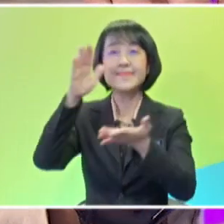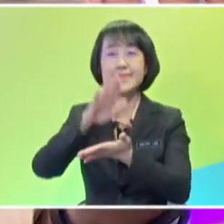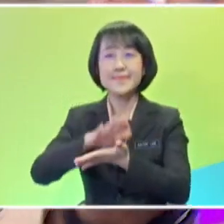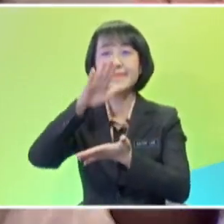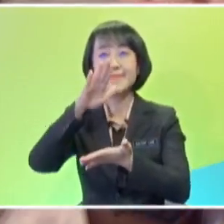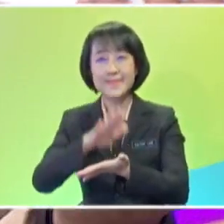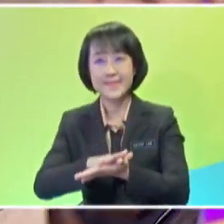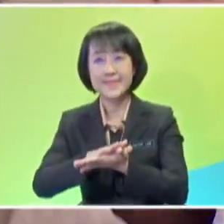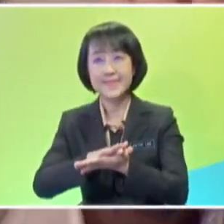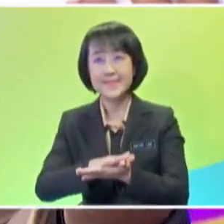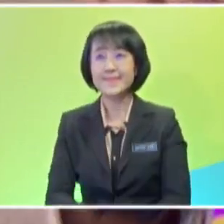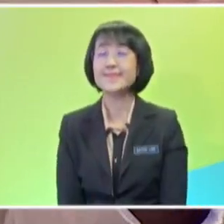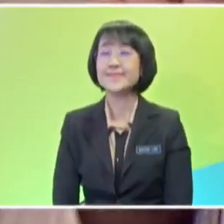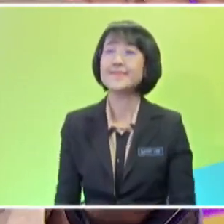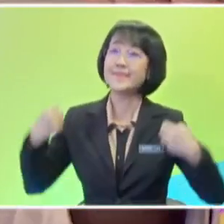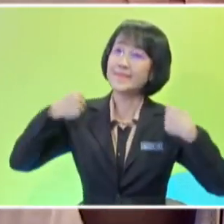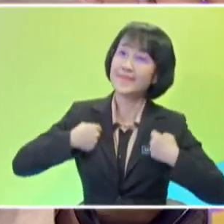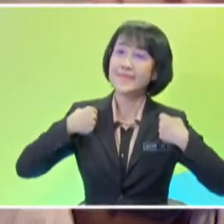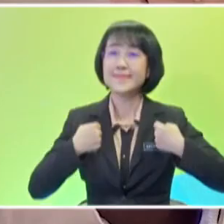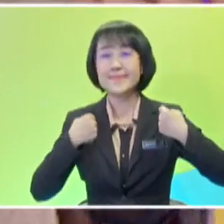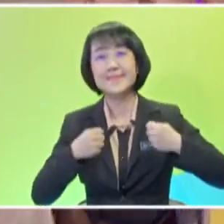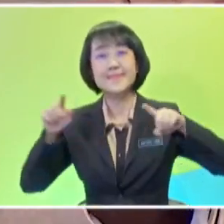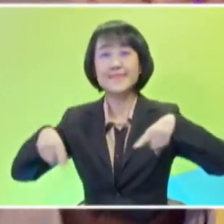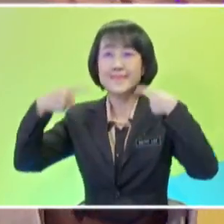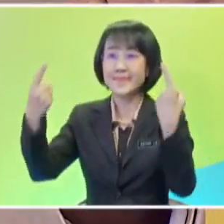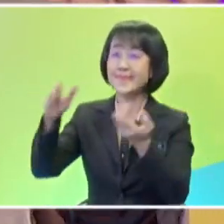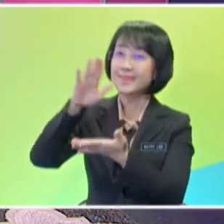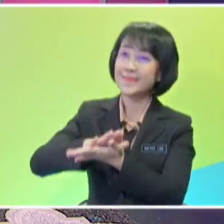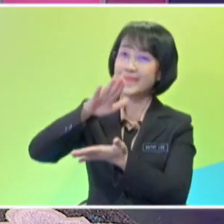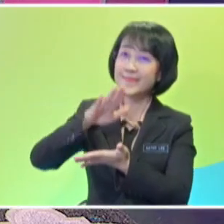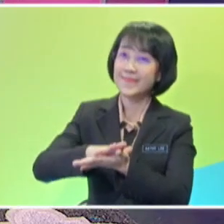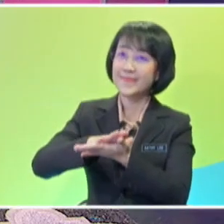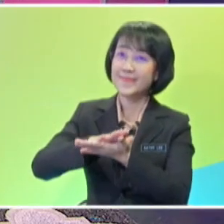sekolah Jangan lupa pergi sekolah